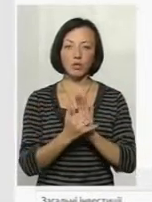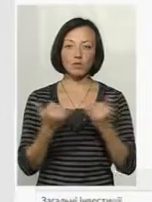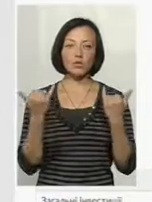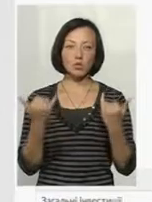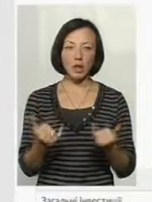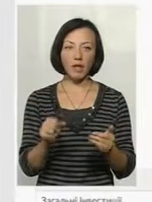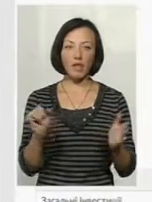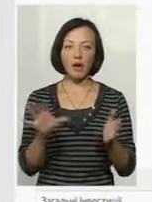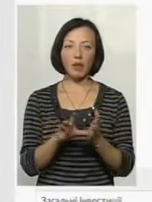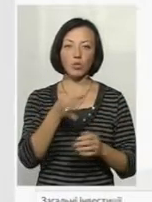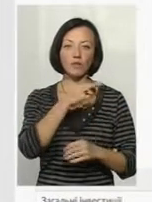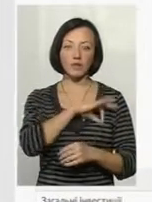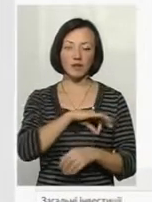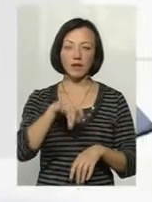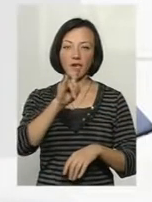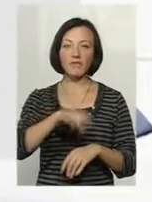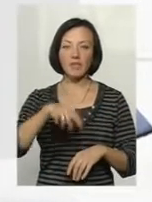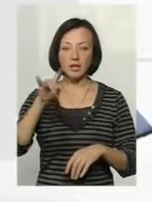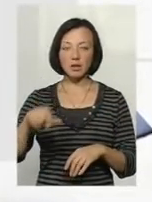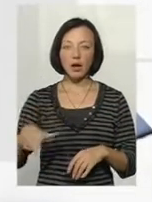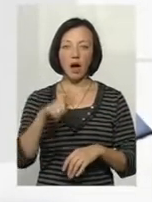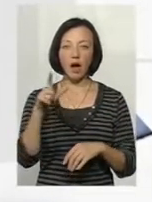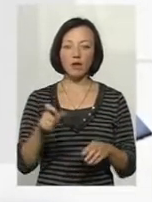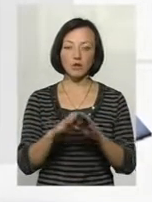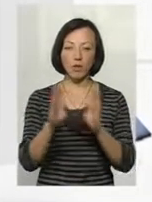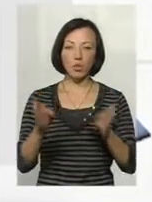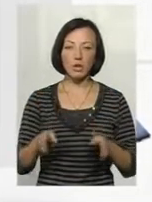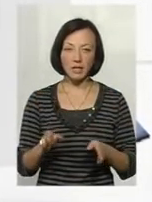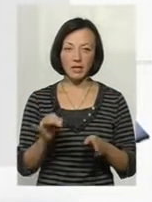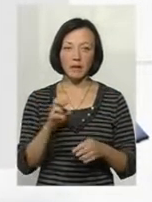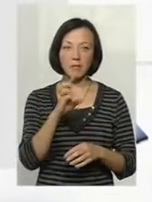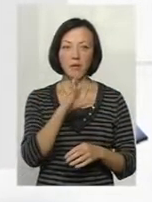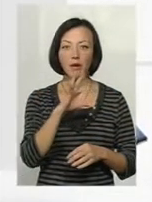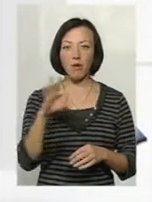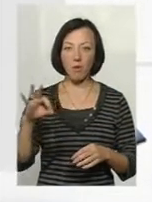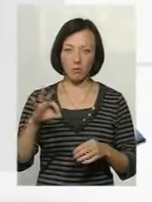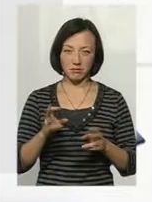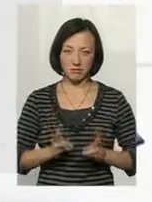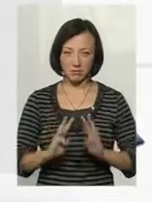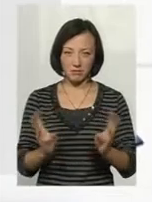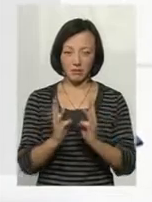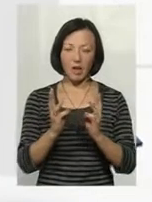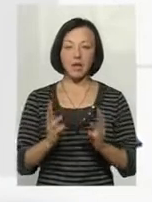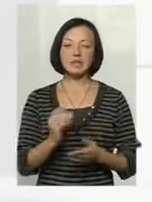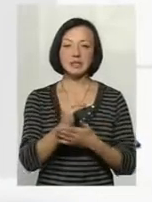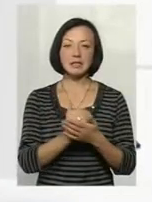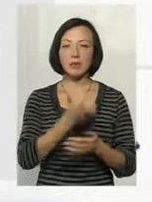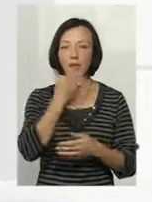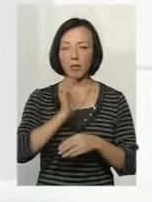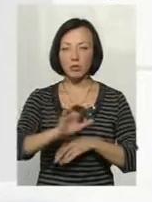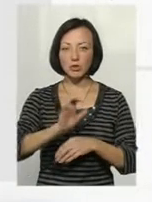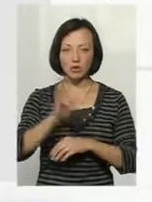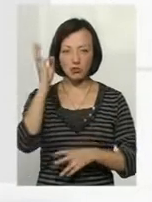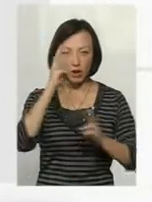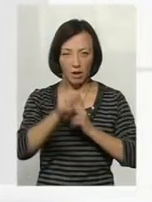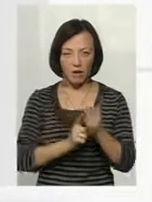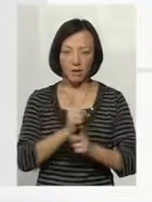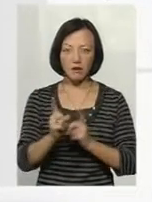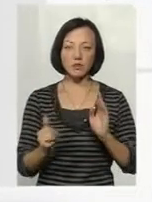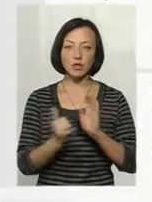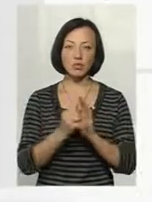сучасних енергоефективних вікон, газових котлів і котлів на біомасі, модернізацію систем теплопостачання,